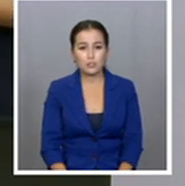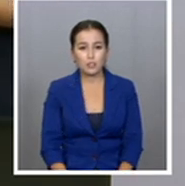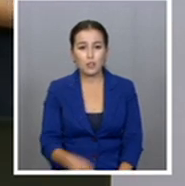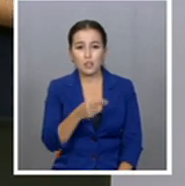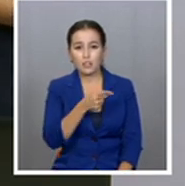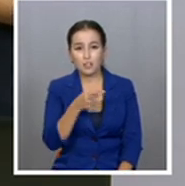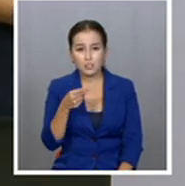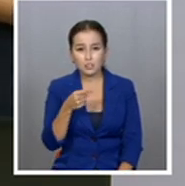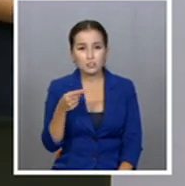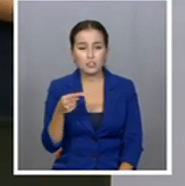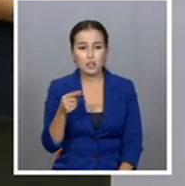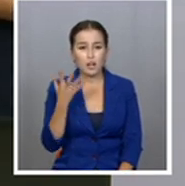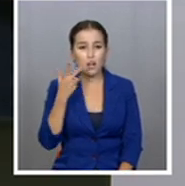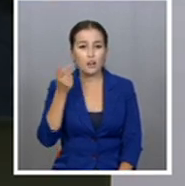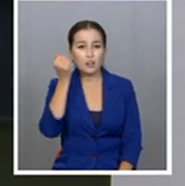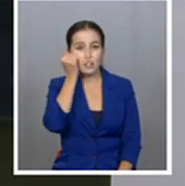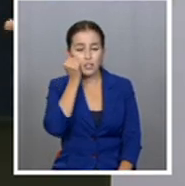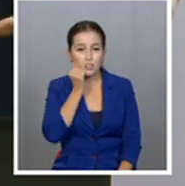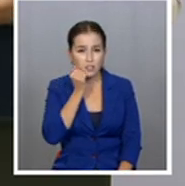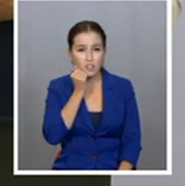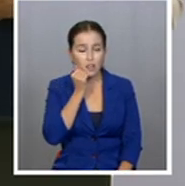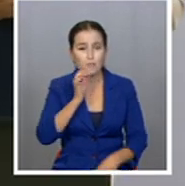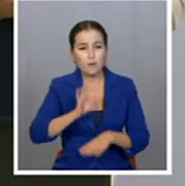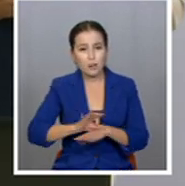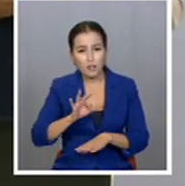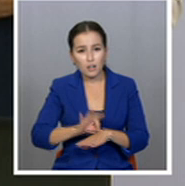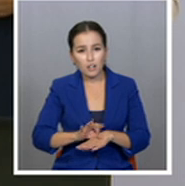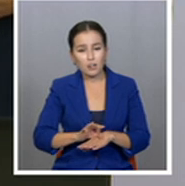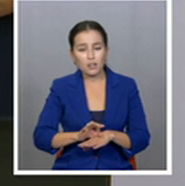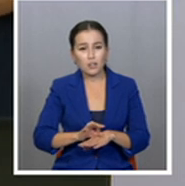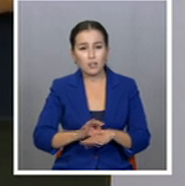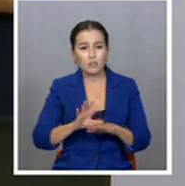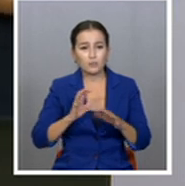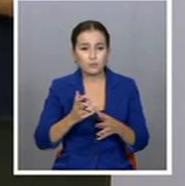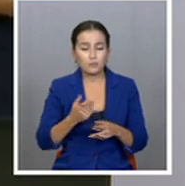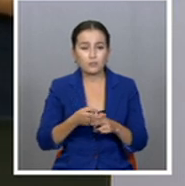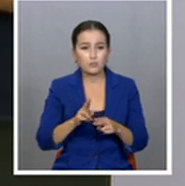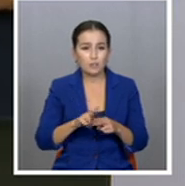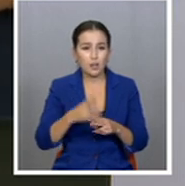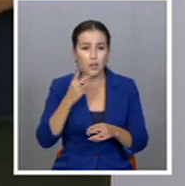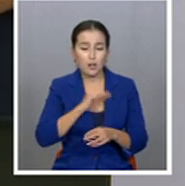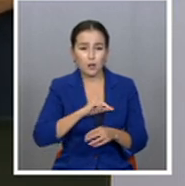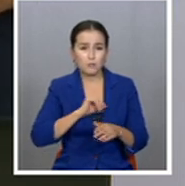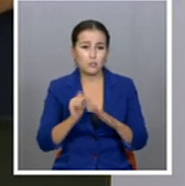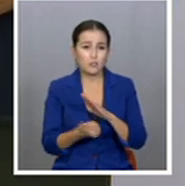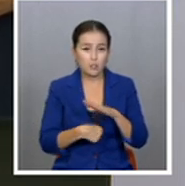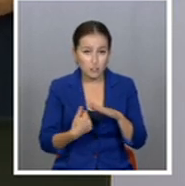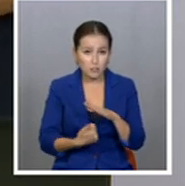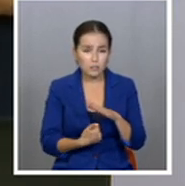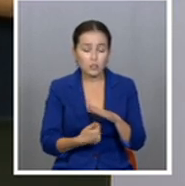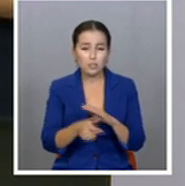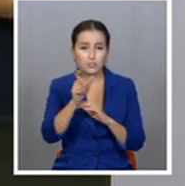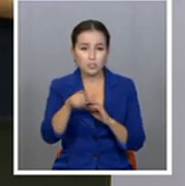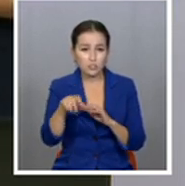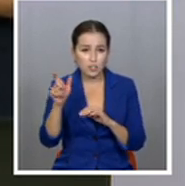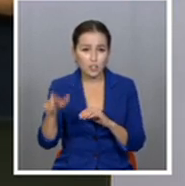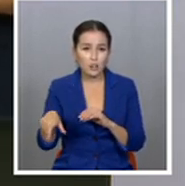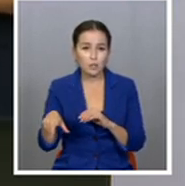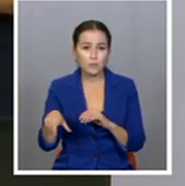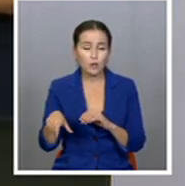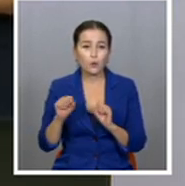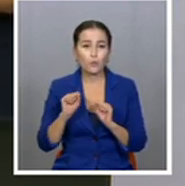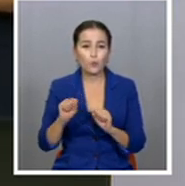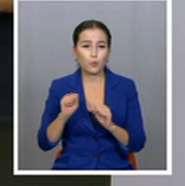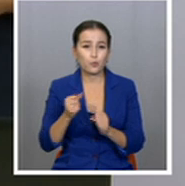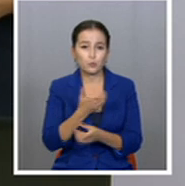Кемшіліктері қартайғанда, науқастанғанда немесе және жұмыссыз қалғанда азаматтардың